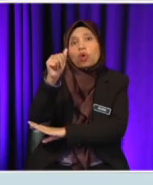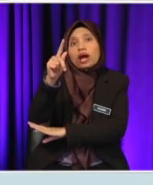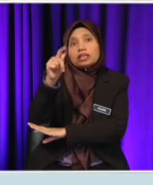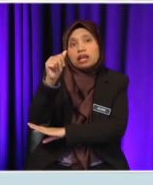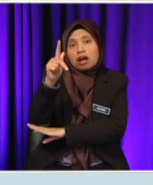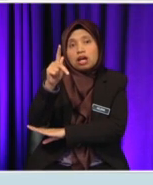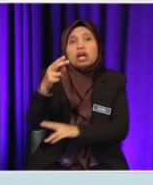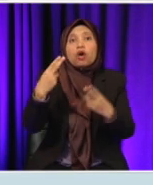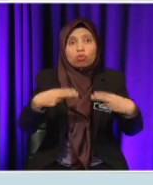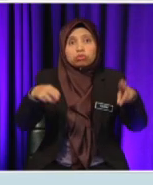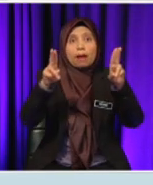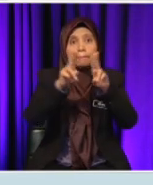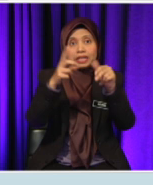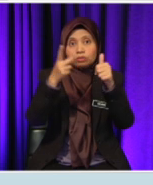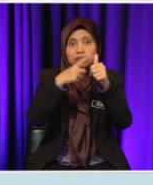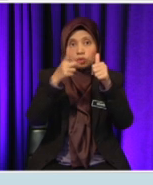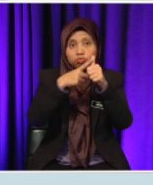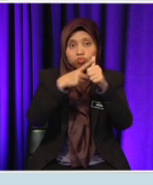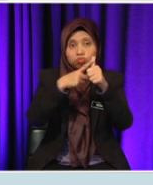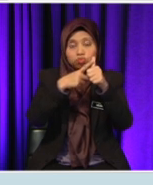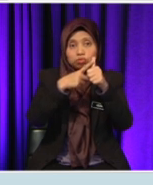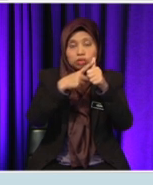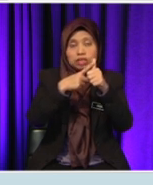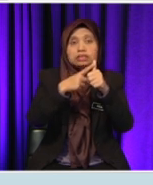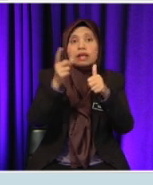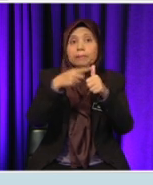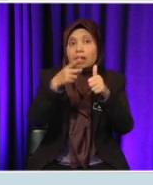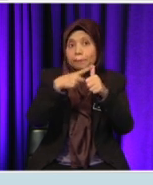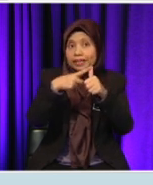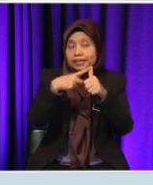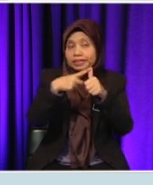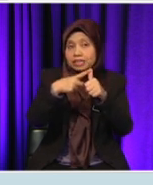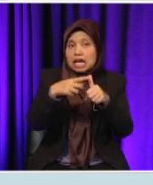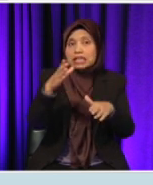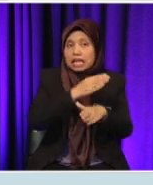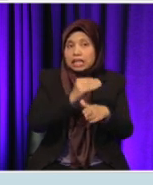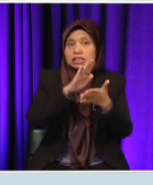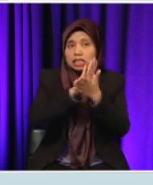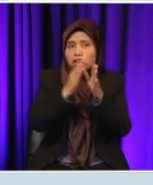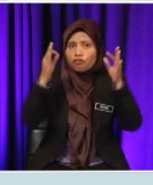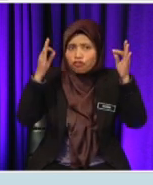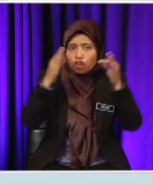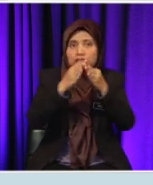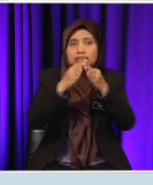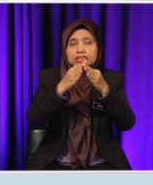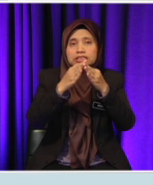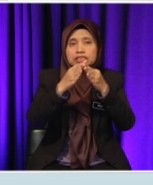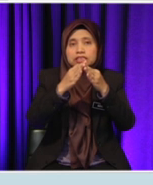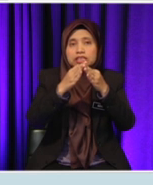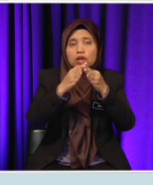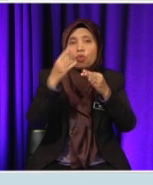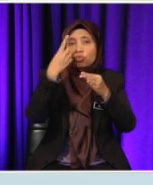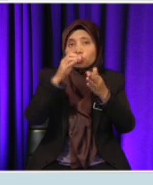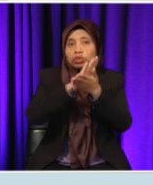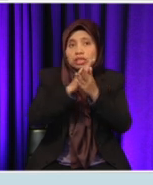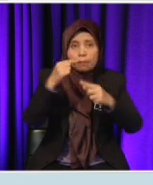watak utama watak yang memainkan peranan utama dalam cerita dan menjadi fokus dalam situs-situs menjadi penggerak